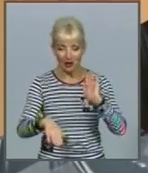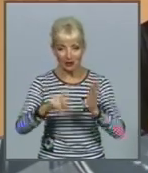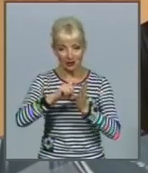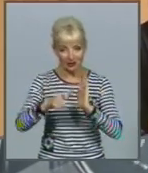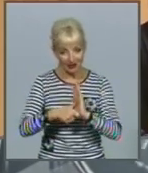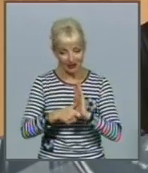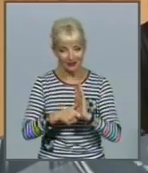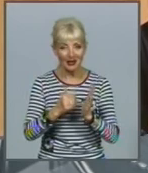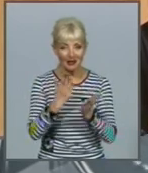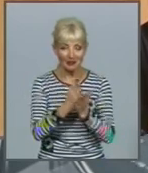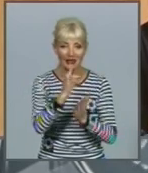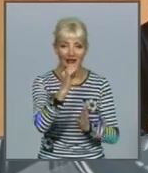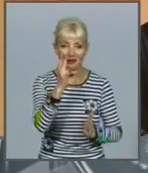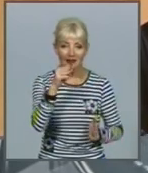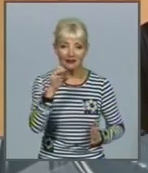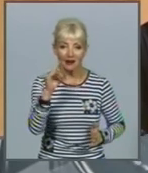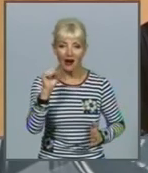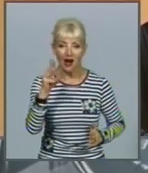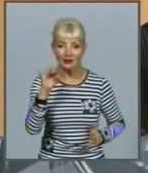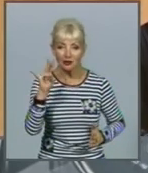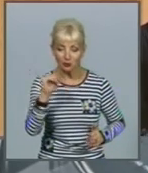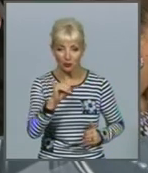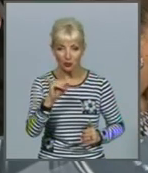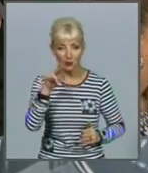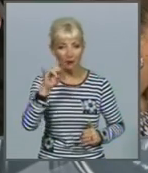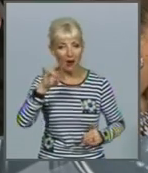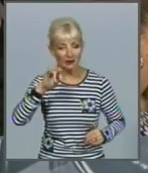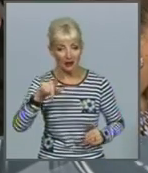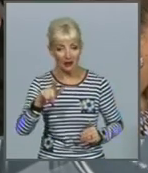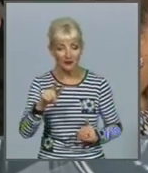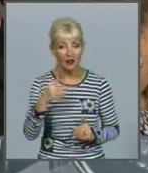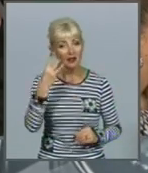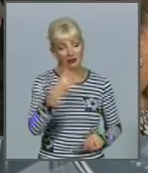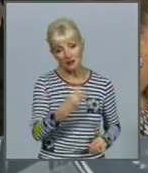панель. 35 років. Много чи мало?